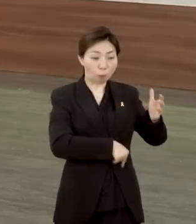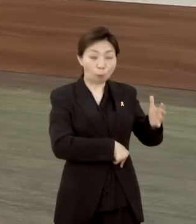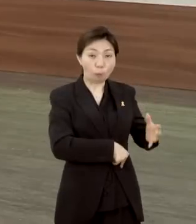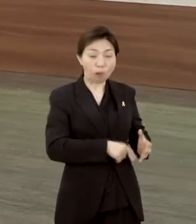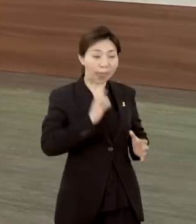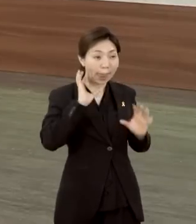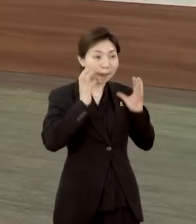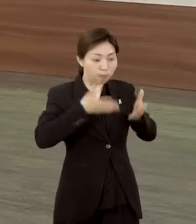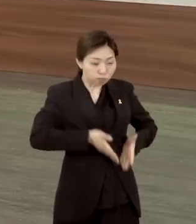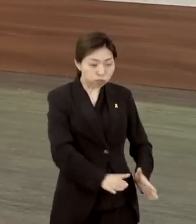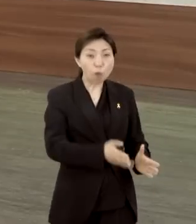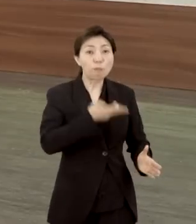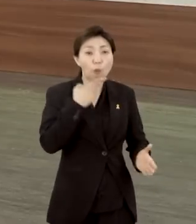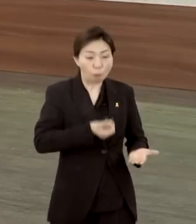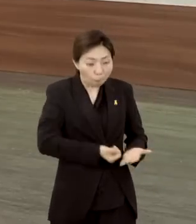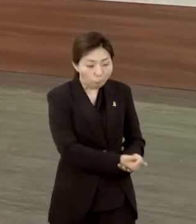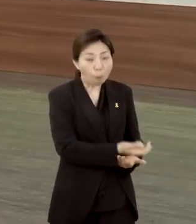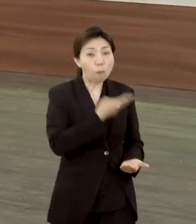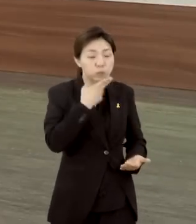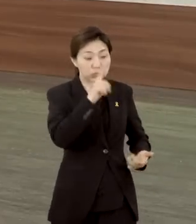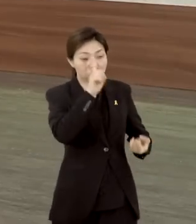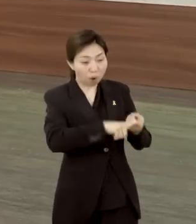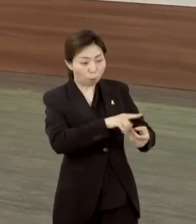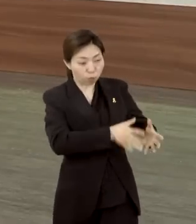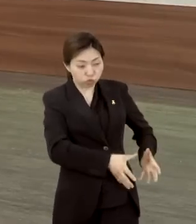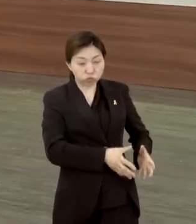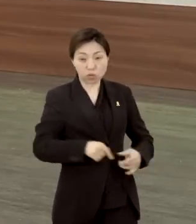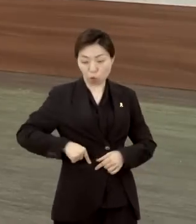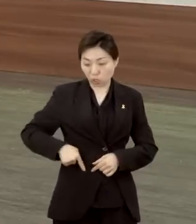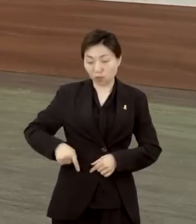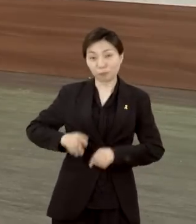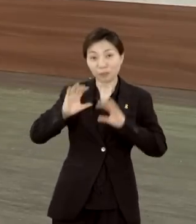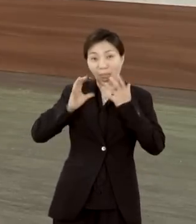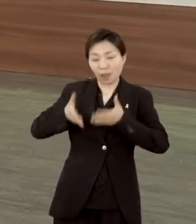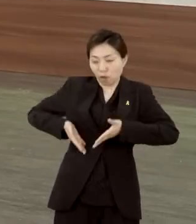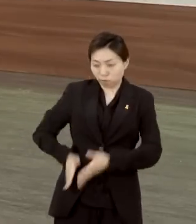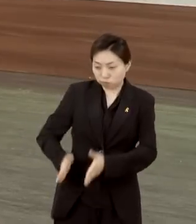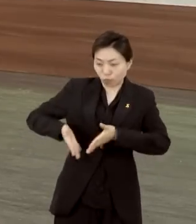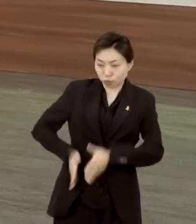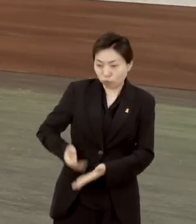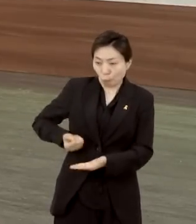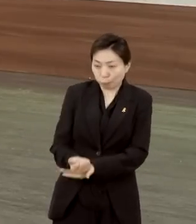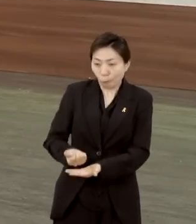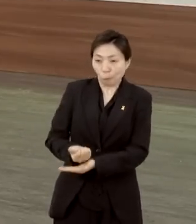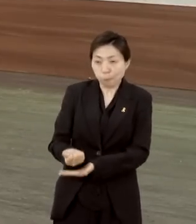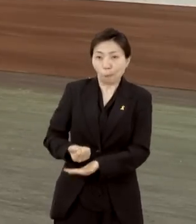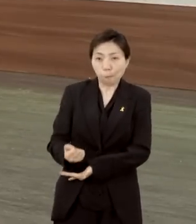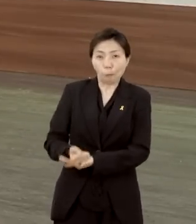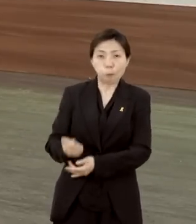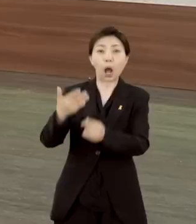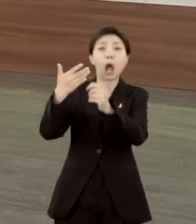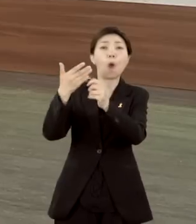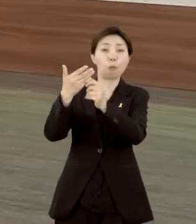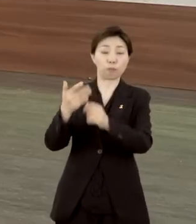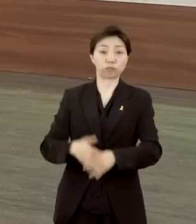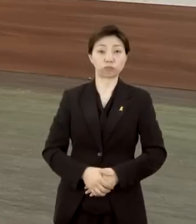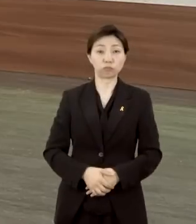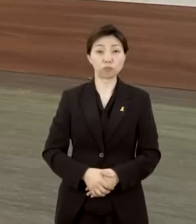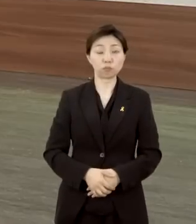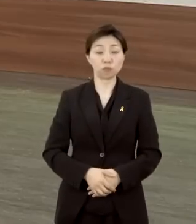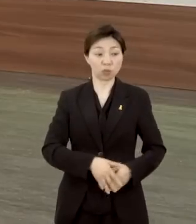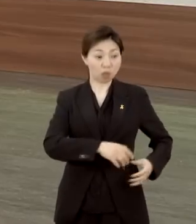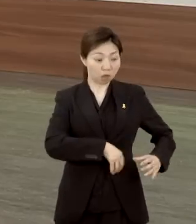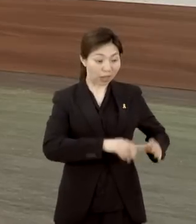아이가 뱃속에 있는 상태에서 아이 아홉을 낳았는데도이 첫 번째